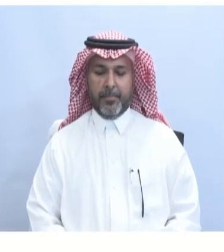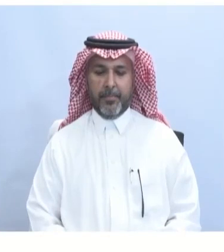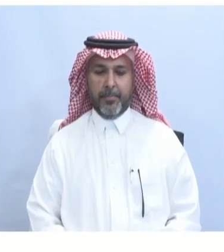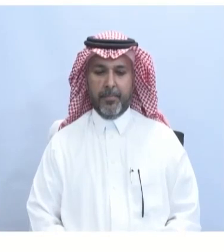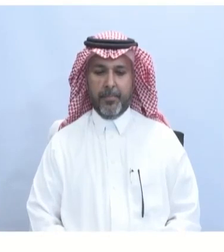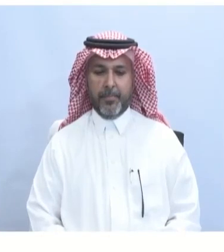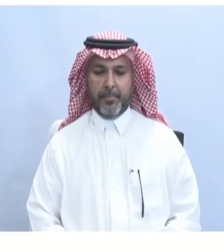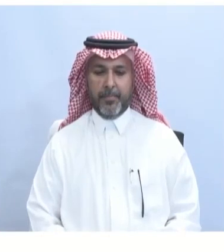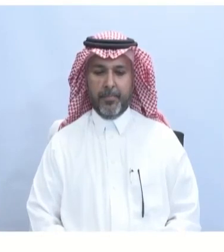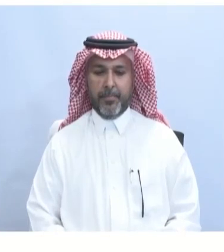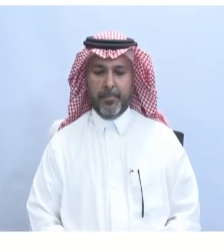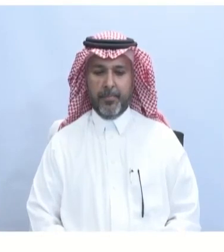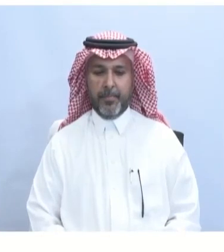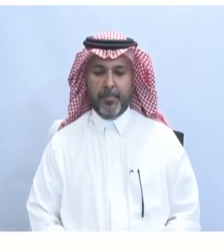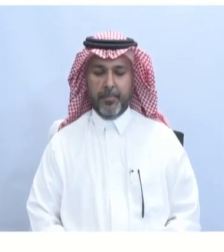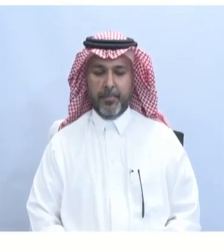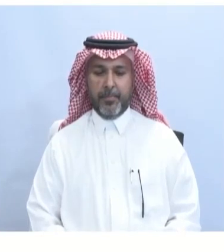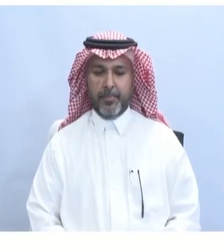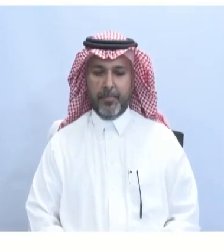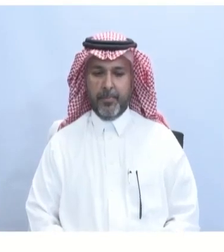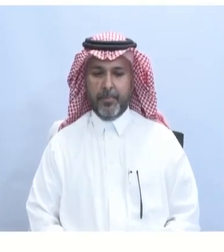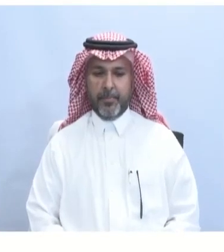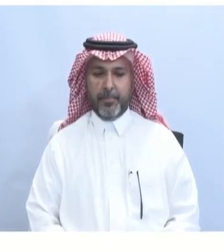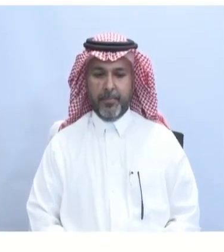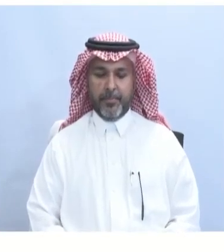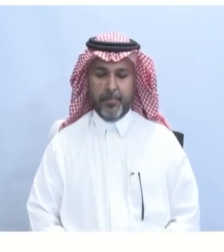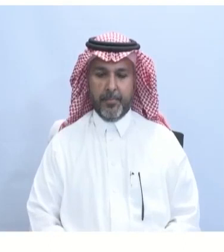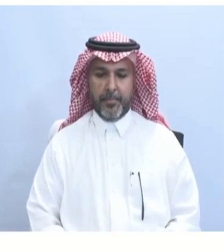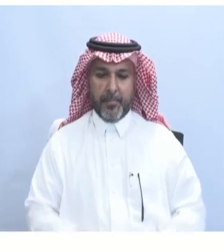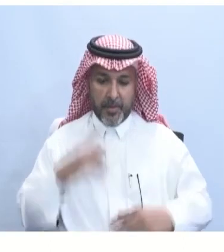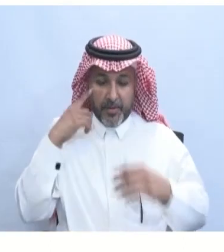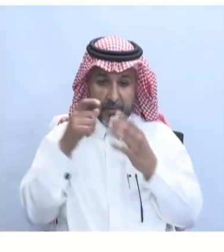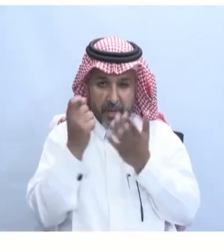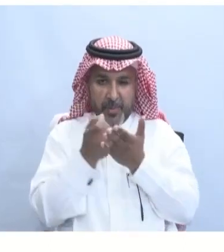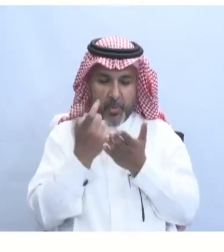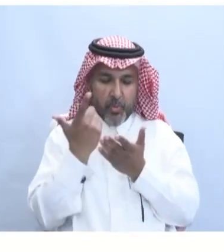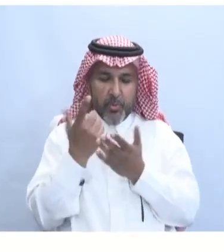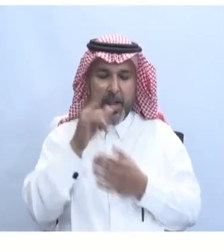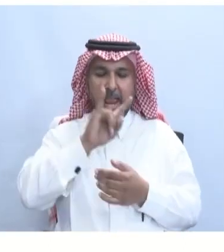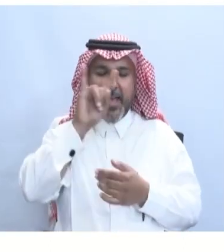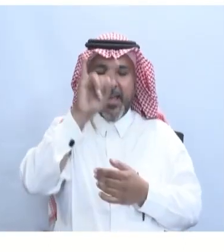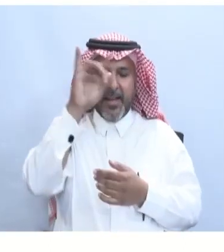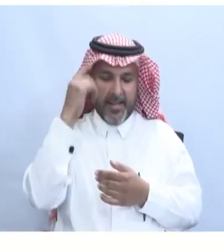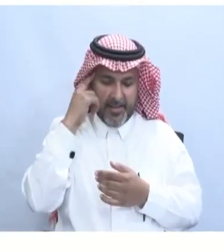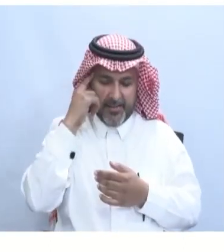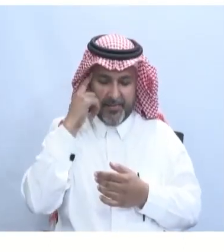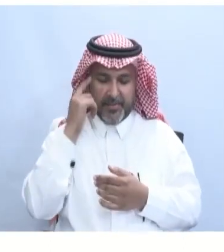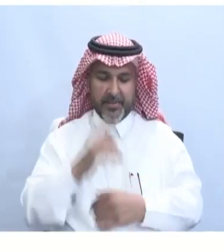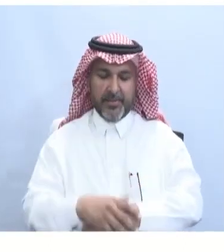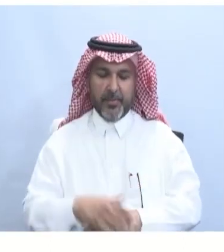الخالص كتب عليه كلمه التوحيد وهي لا اله الا الله وحده لا شريك له